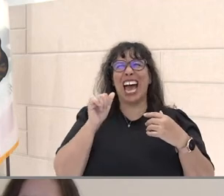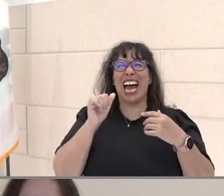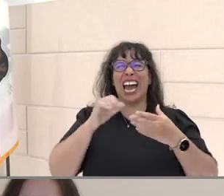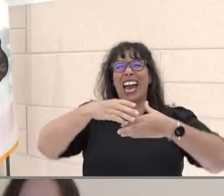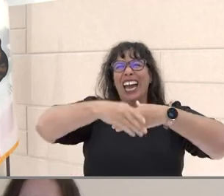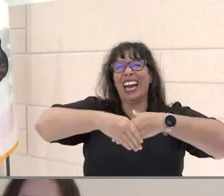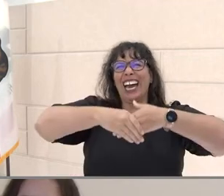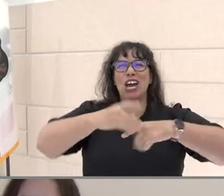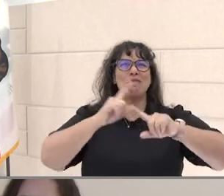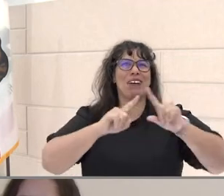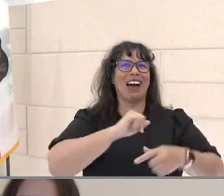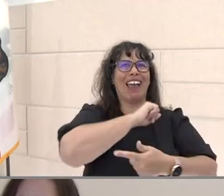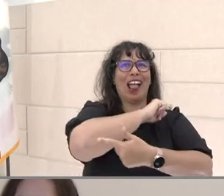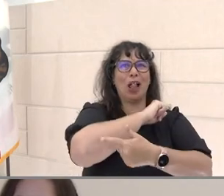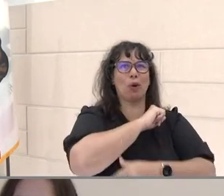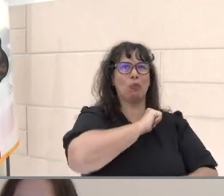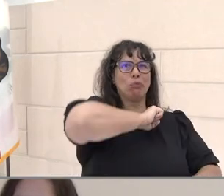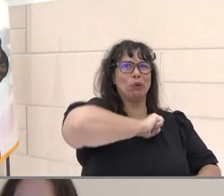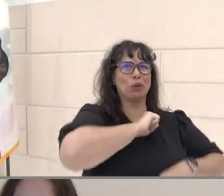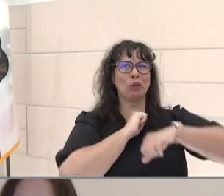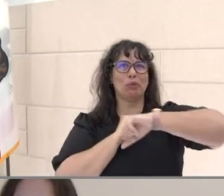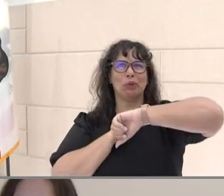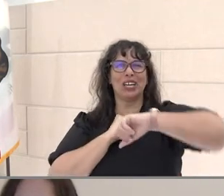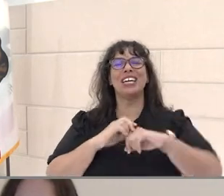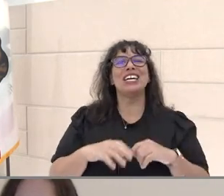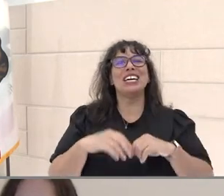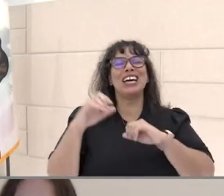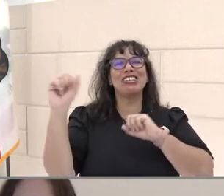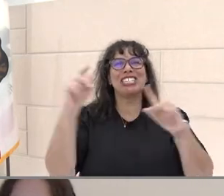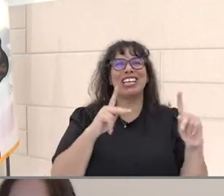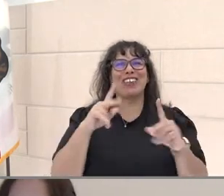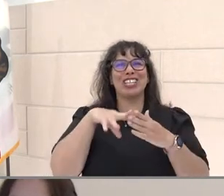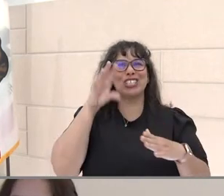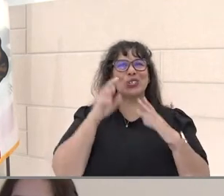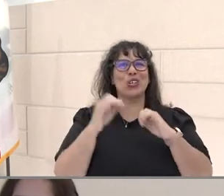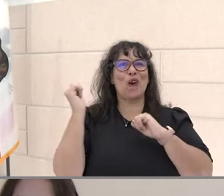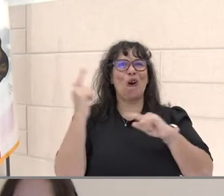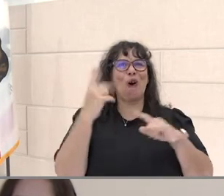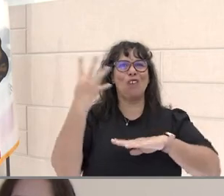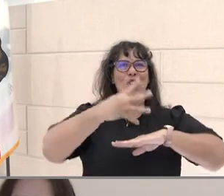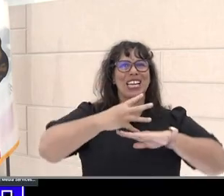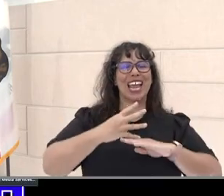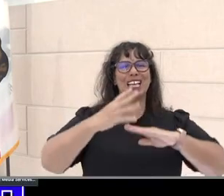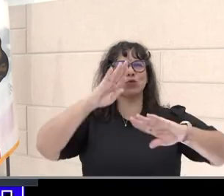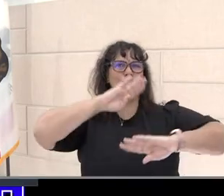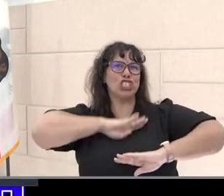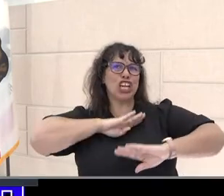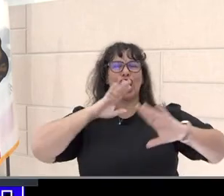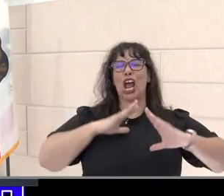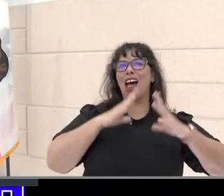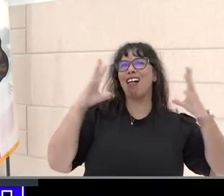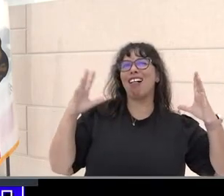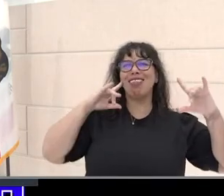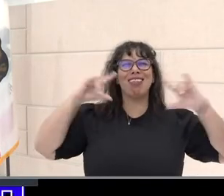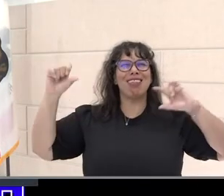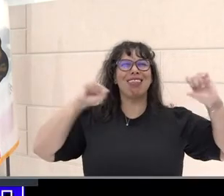ឃើញគ្នាយើងខានជួបគ្នាយូរយើងញញឹមដាក់គ្នាយើងអាចអោបរឹតដាក់គ្នាបានទេយើងមានកម្មវិធីតន្ត្រីយើ